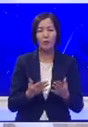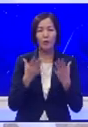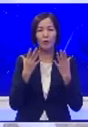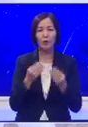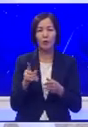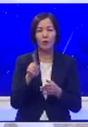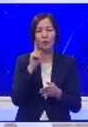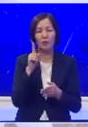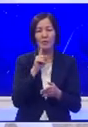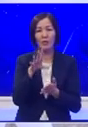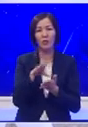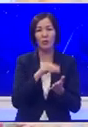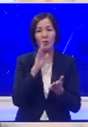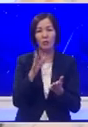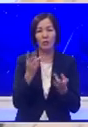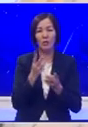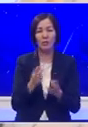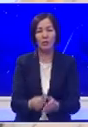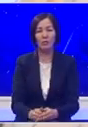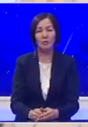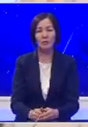жастар үлгі аларлықтай.